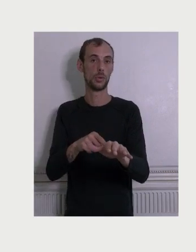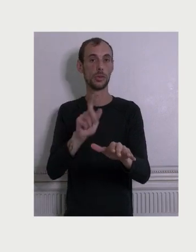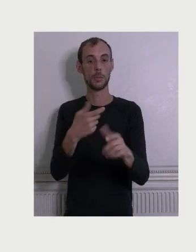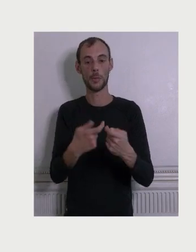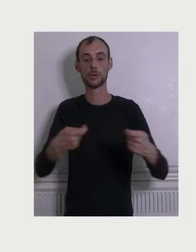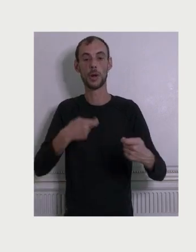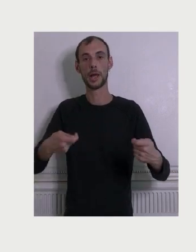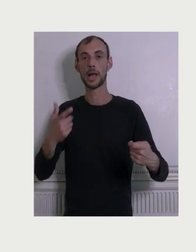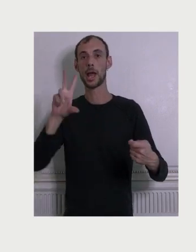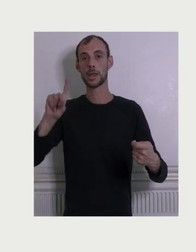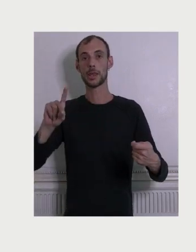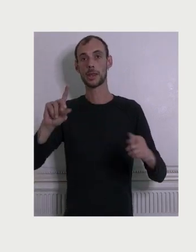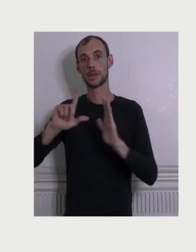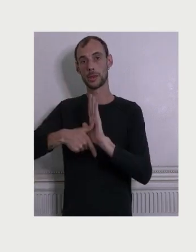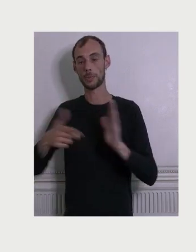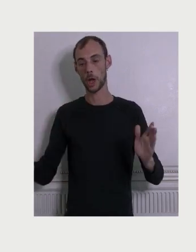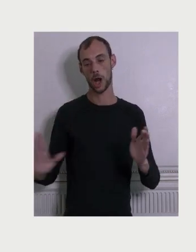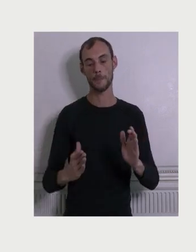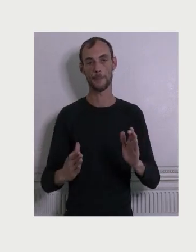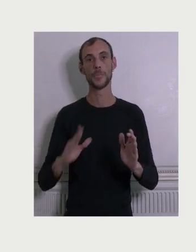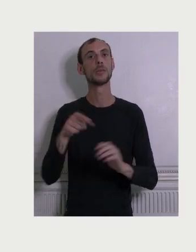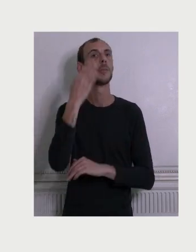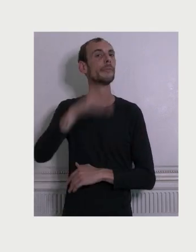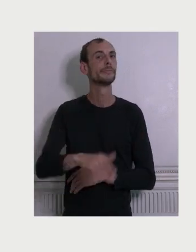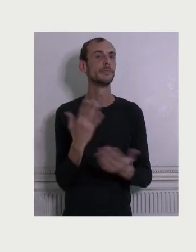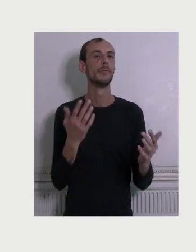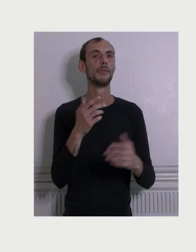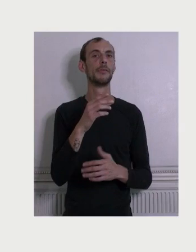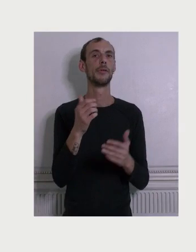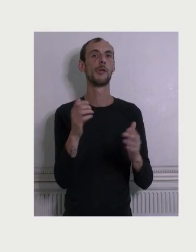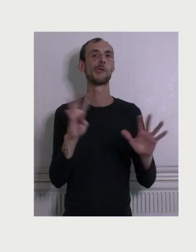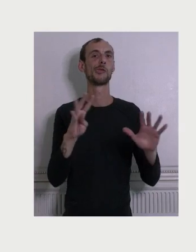continuer à accélérer la modulation de l'intensité lumineuse la nuit.